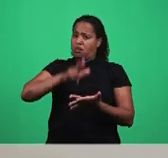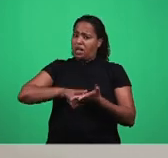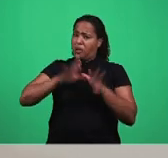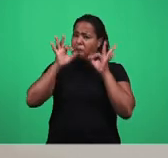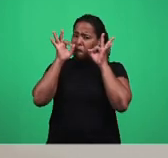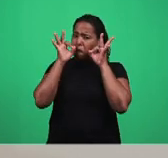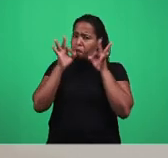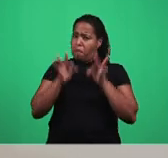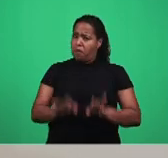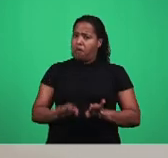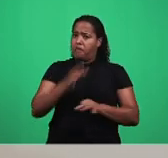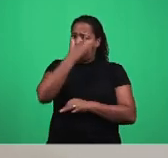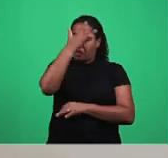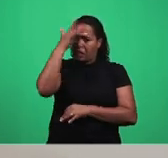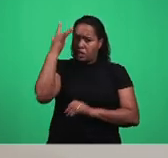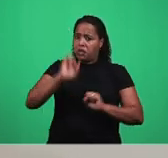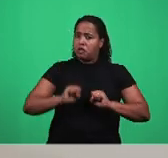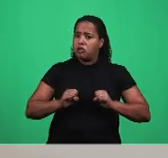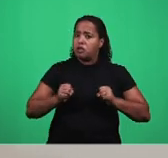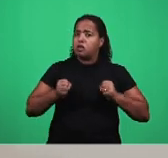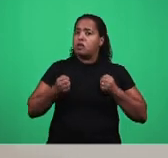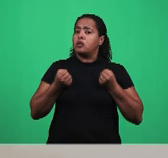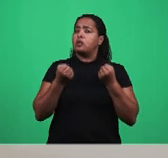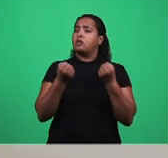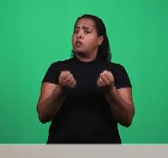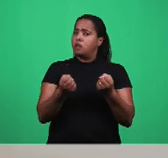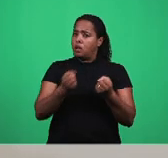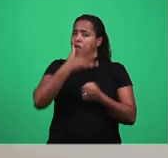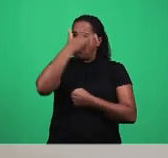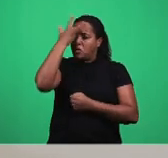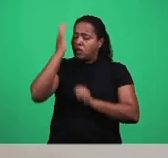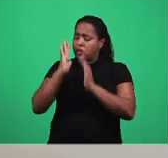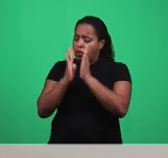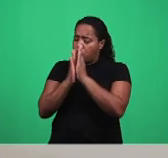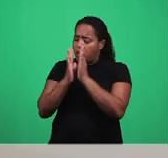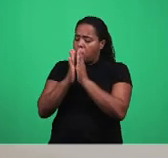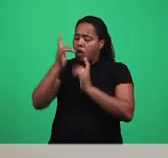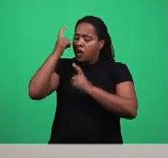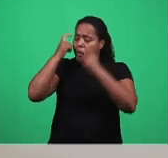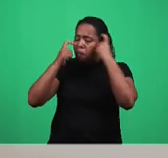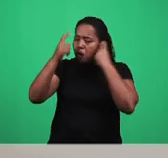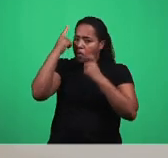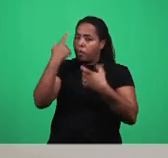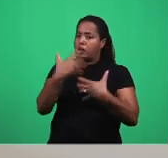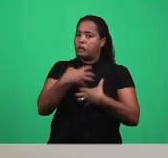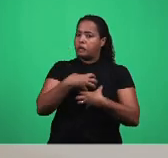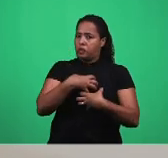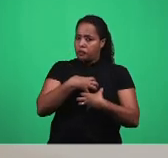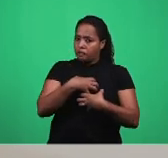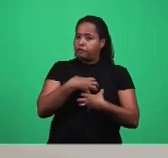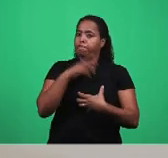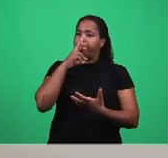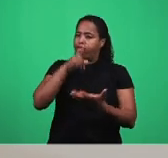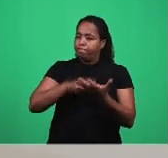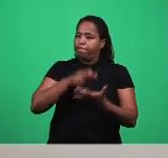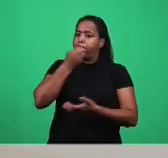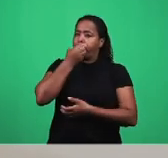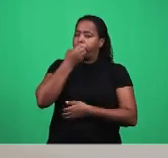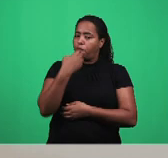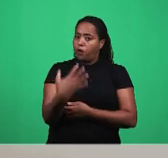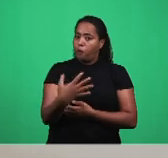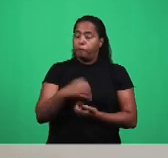travaillent. Celui qui prie, celui qui est préoccupé avec cela. Nous voyons même que quelques pasteurs